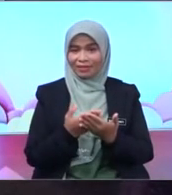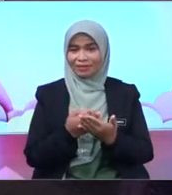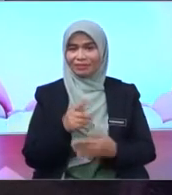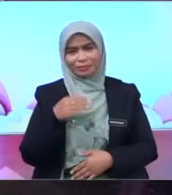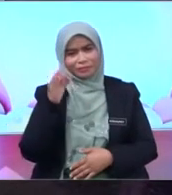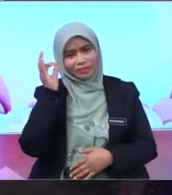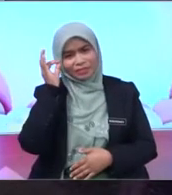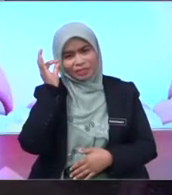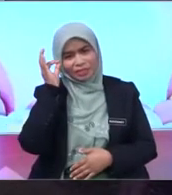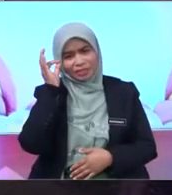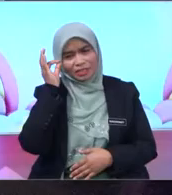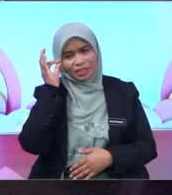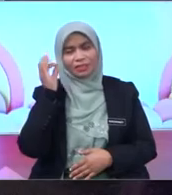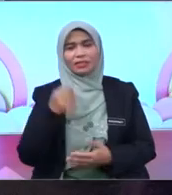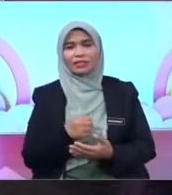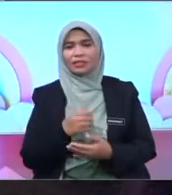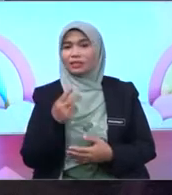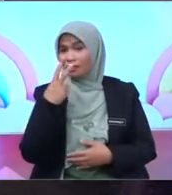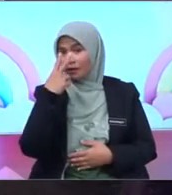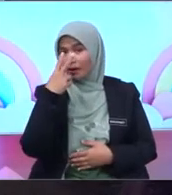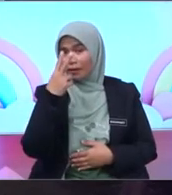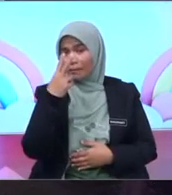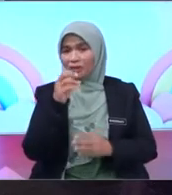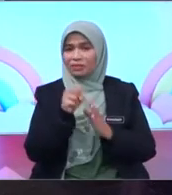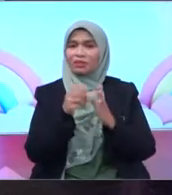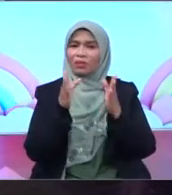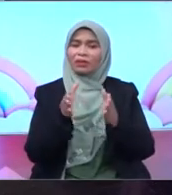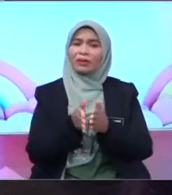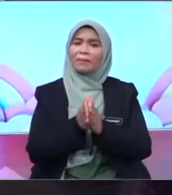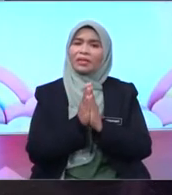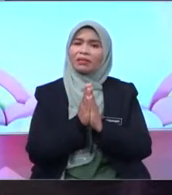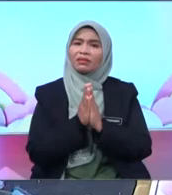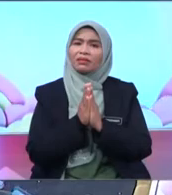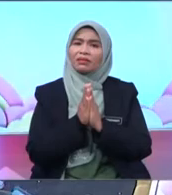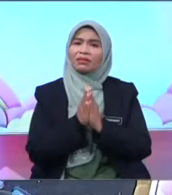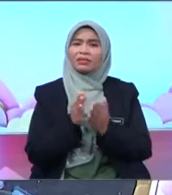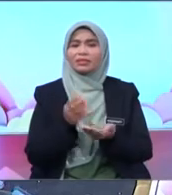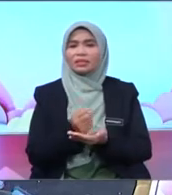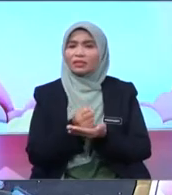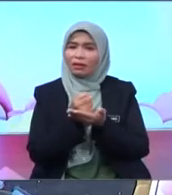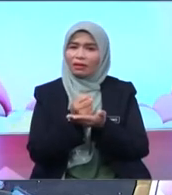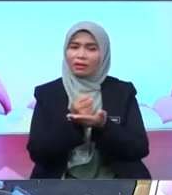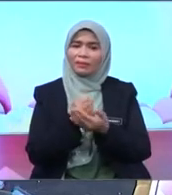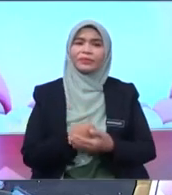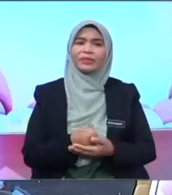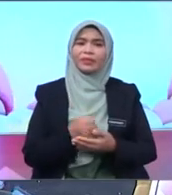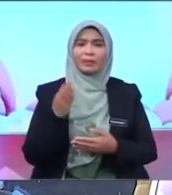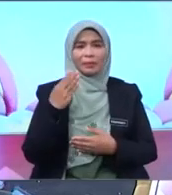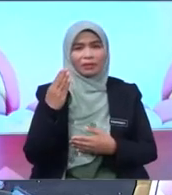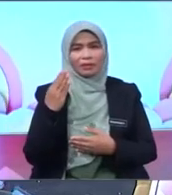situasi tersebut jika terlihat seorang TDK di hadapan chitek ya betul sini pemicu sedekah tersebut